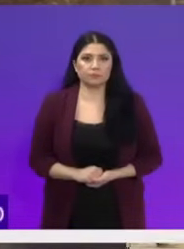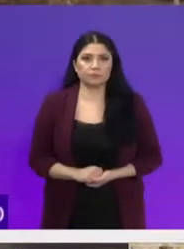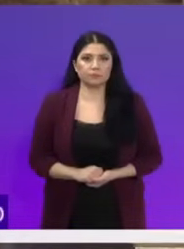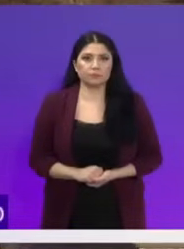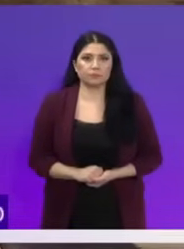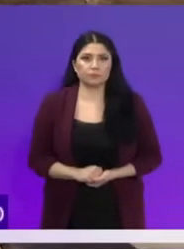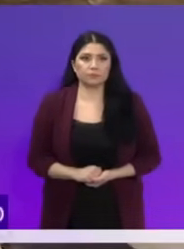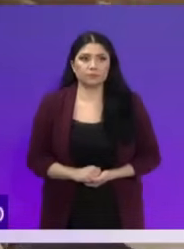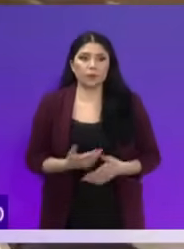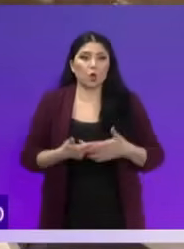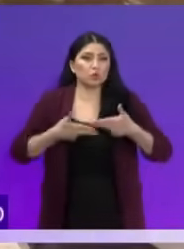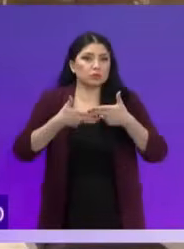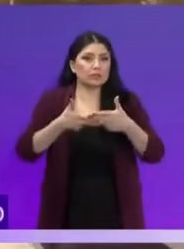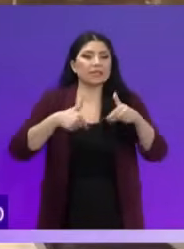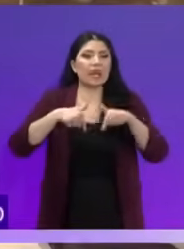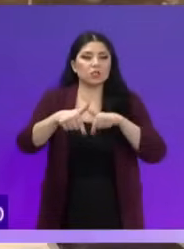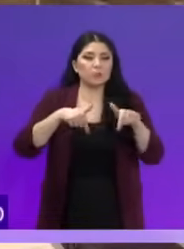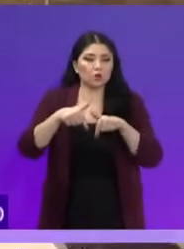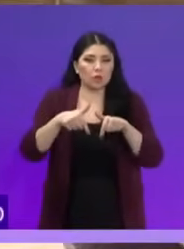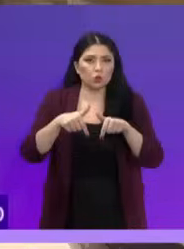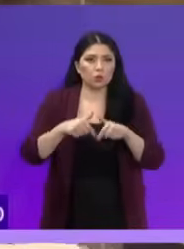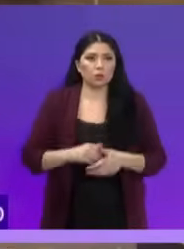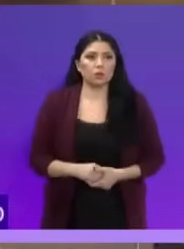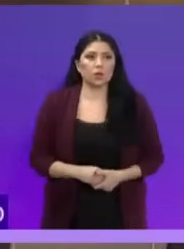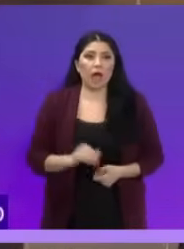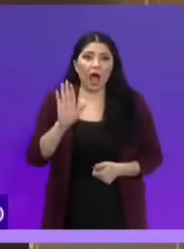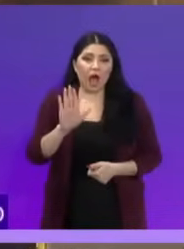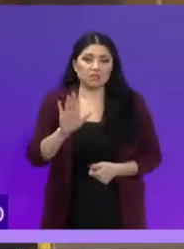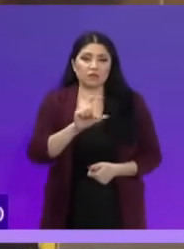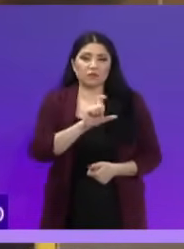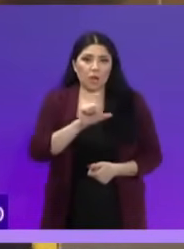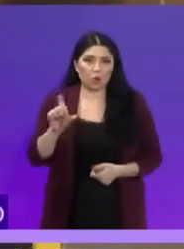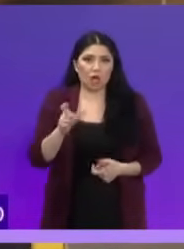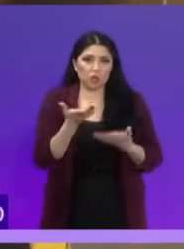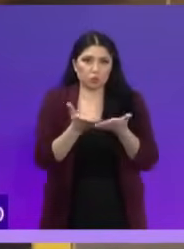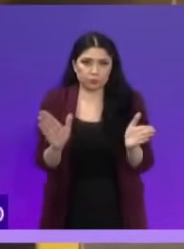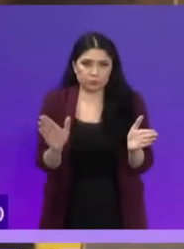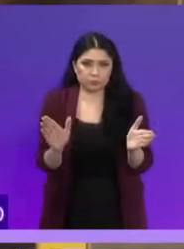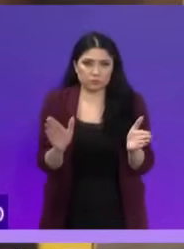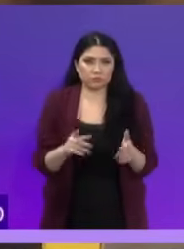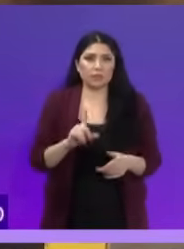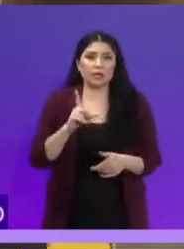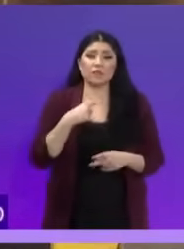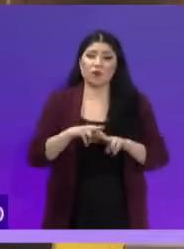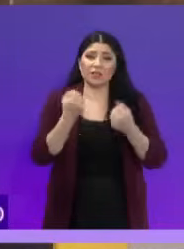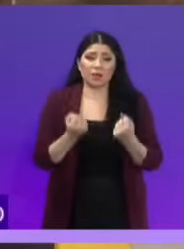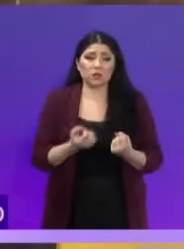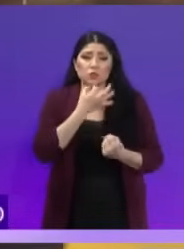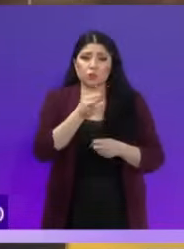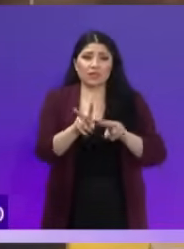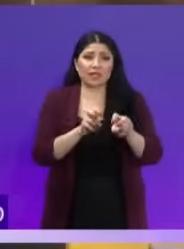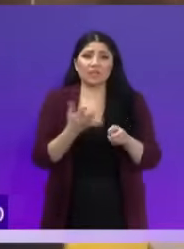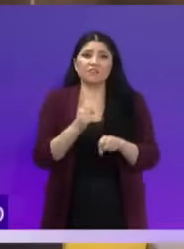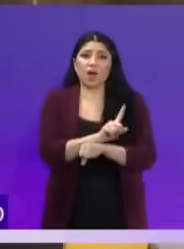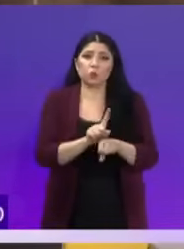susținere a transportatorilor, acesta a fost, să spun, elementul declanșator. De aceea spun că este foarte greu de anticipat cât va